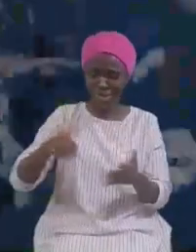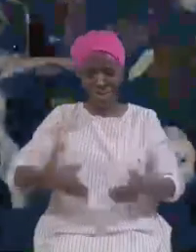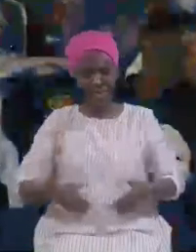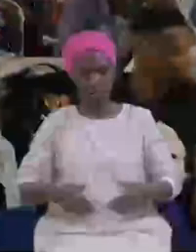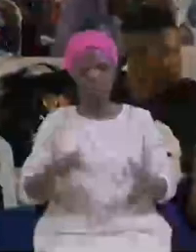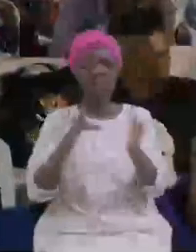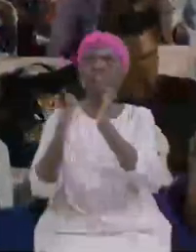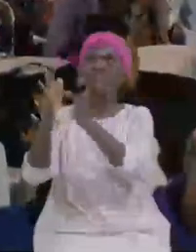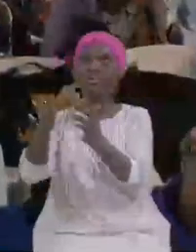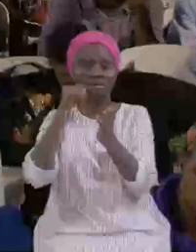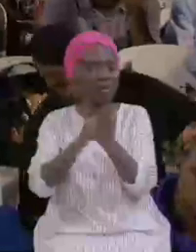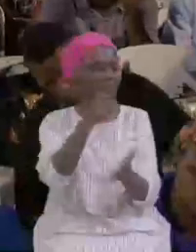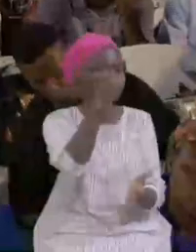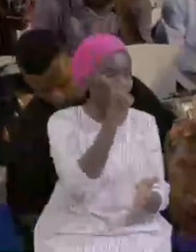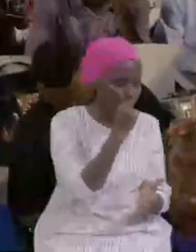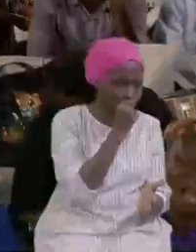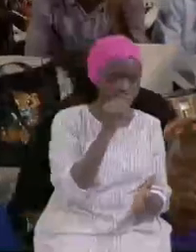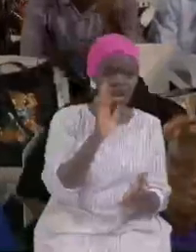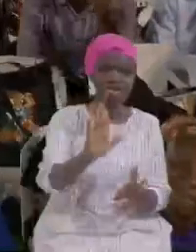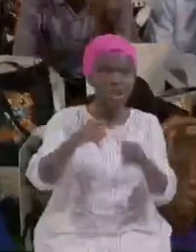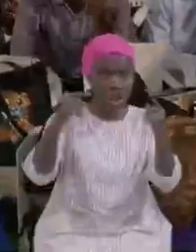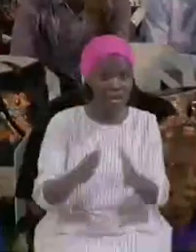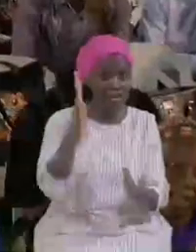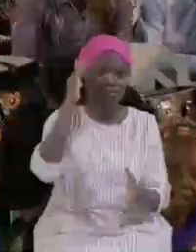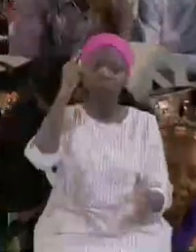tais-toi, tes ennemis vont se taire.